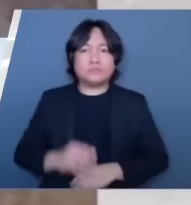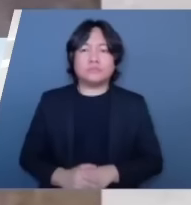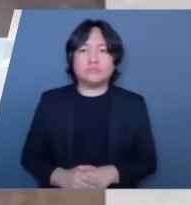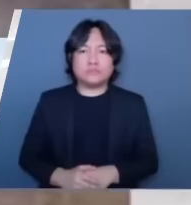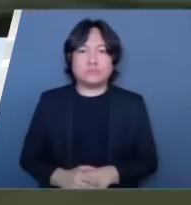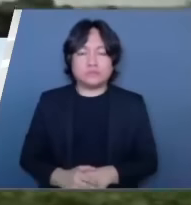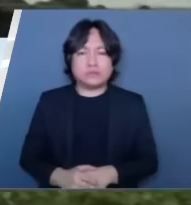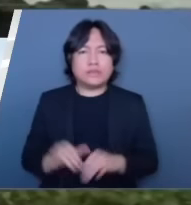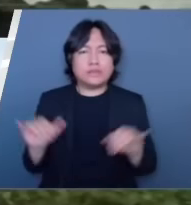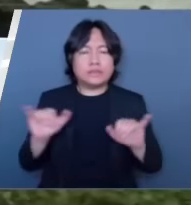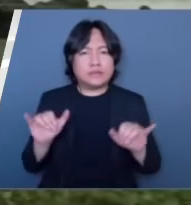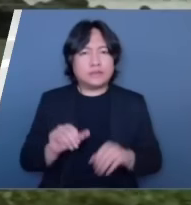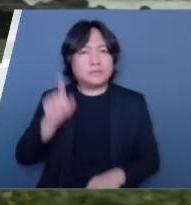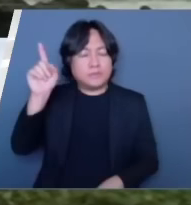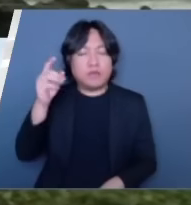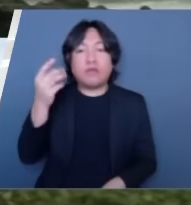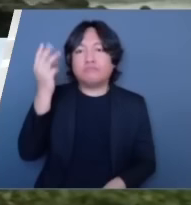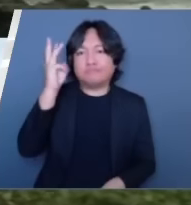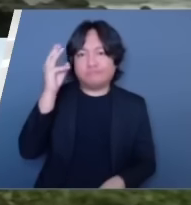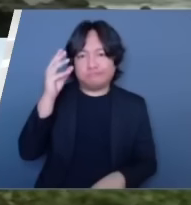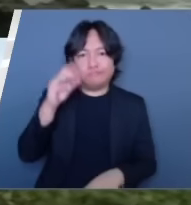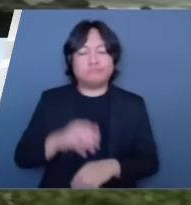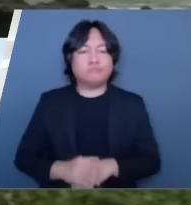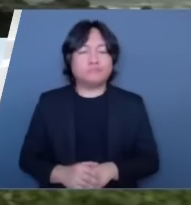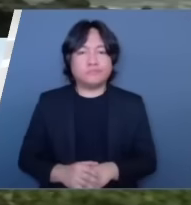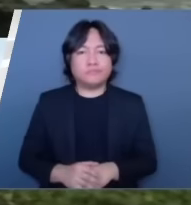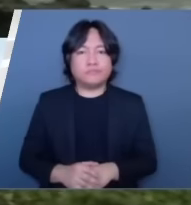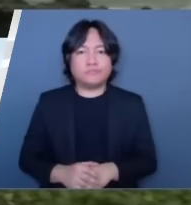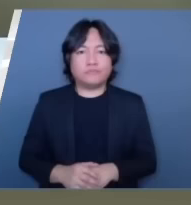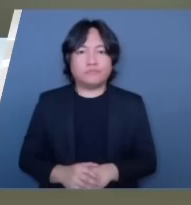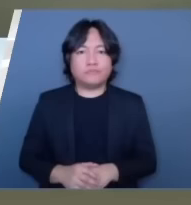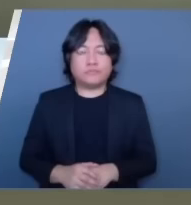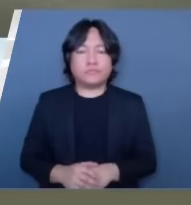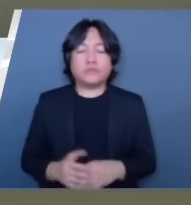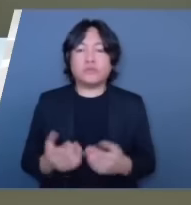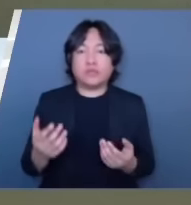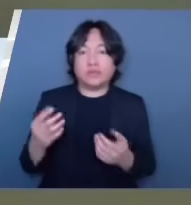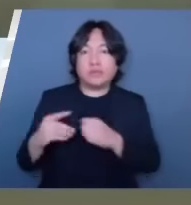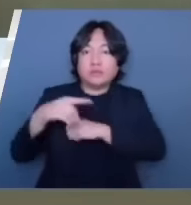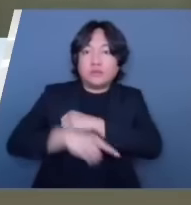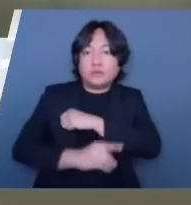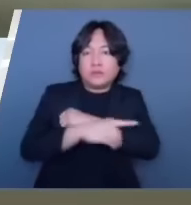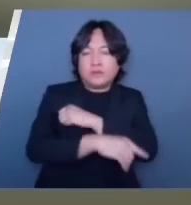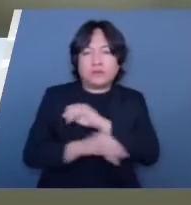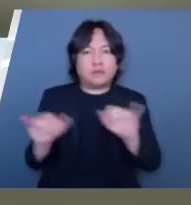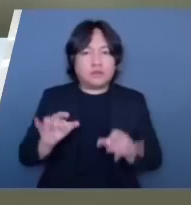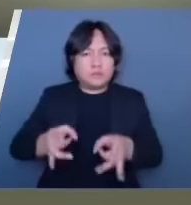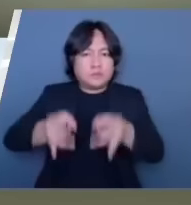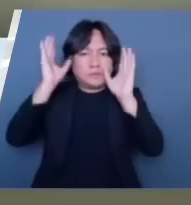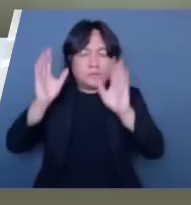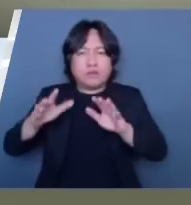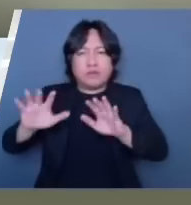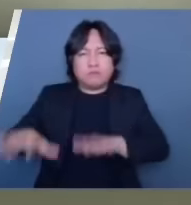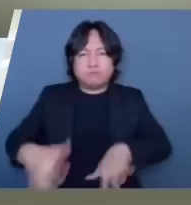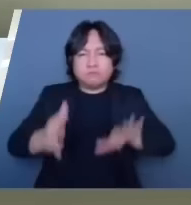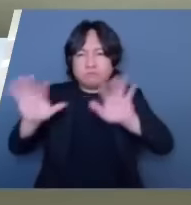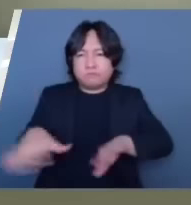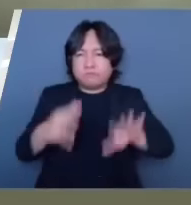Mayoyaw, Ifugao. Nakataas naman ang storm surge warning sa Dagupan City. Ganon din sa Agno, Anda, Bani,